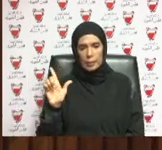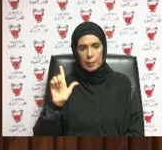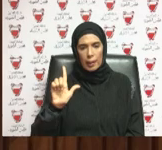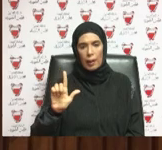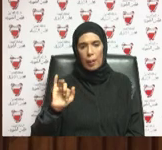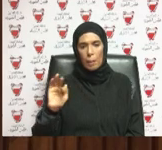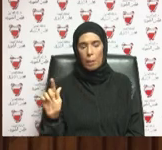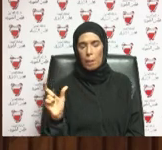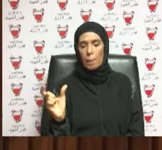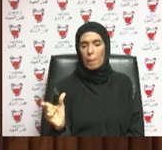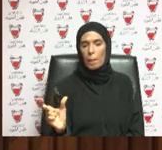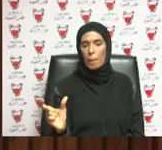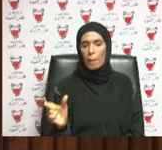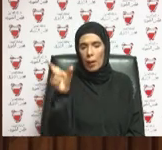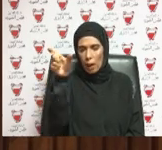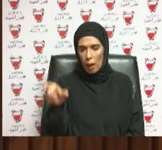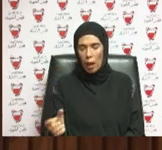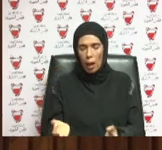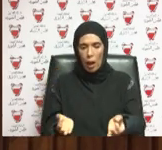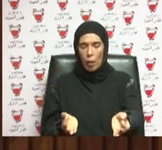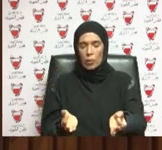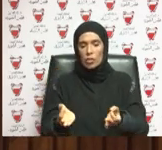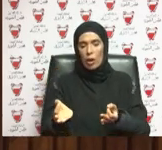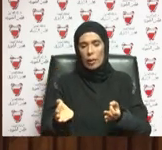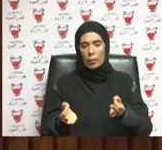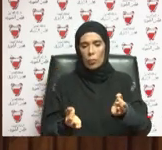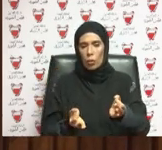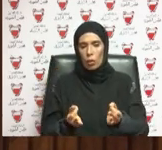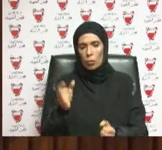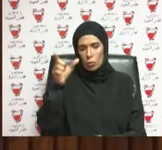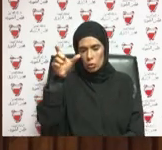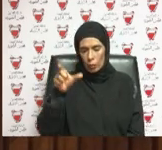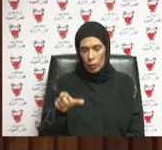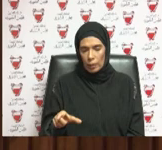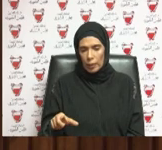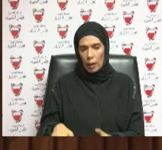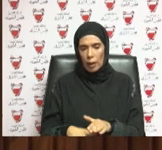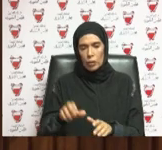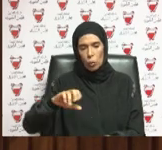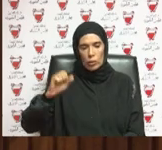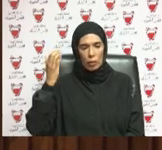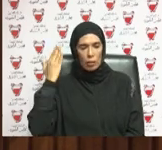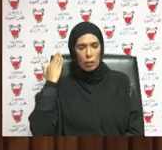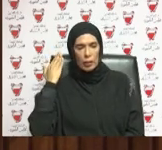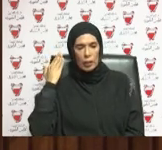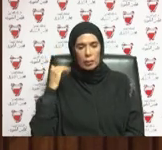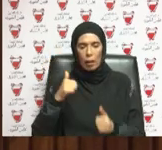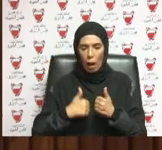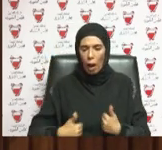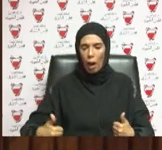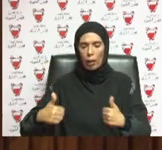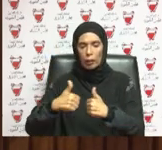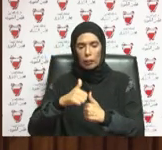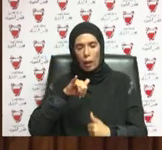الشيخ سلمان بن خليفة آل خليفة مستشار سمو رئيس الوزراء، وإلى العائلة